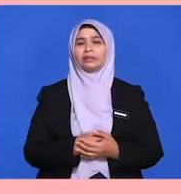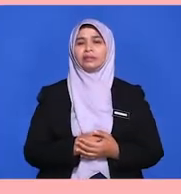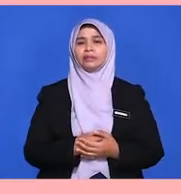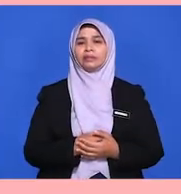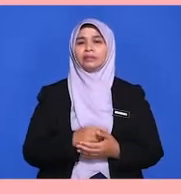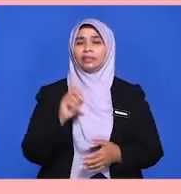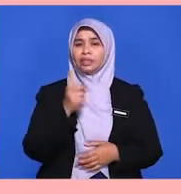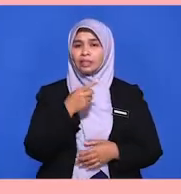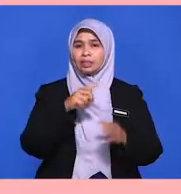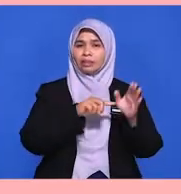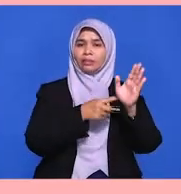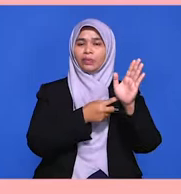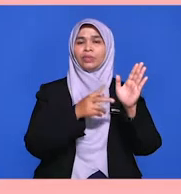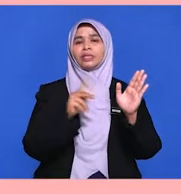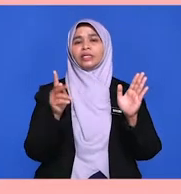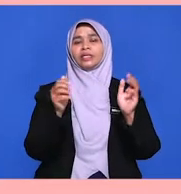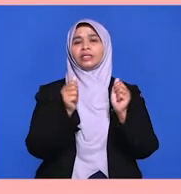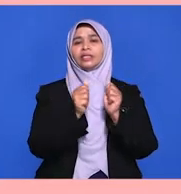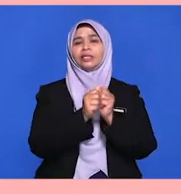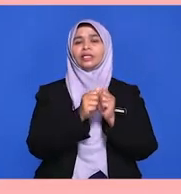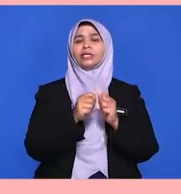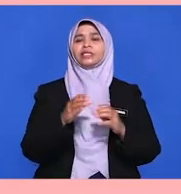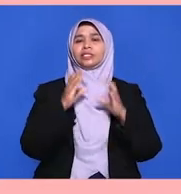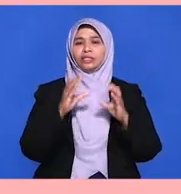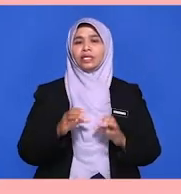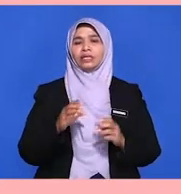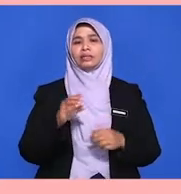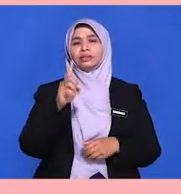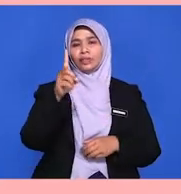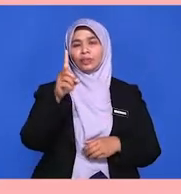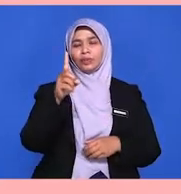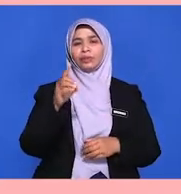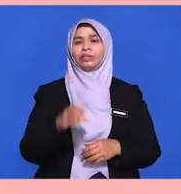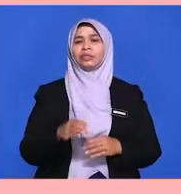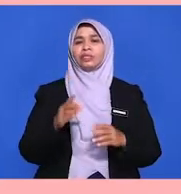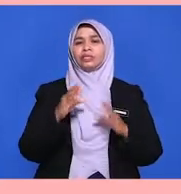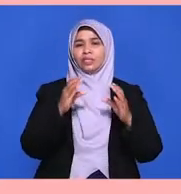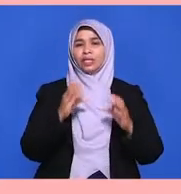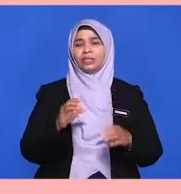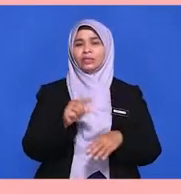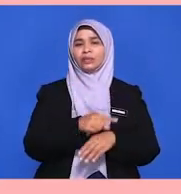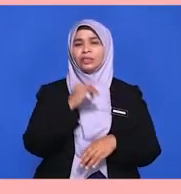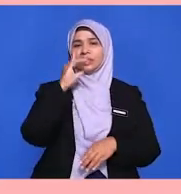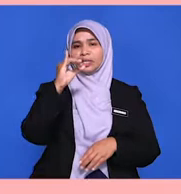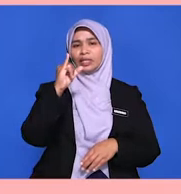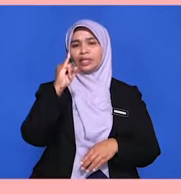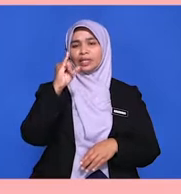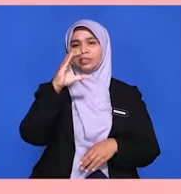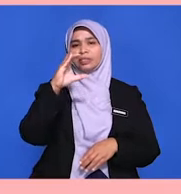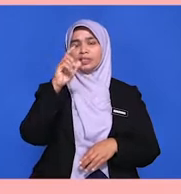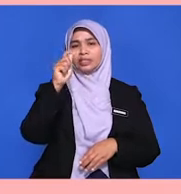Kita mulakan dengan kaedah pertama, iaitu kaedah teknologi maklumat dan